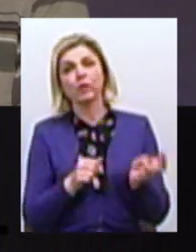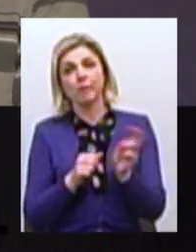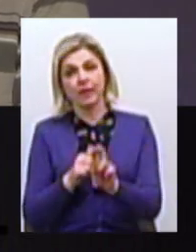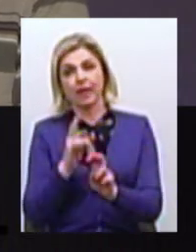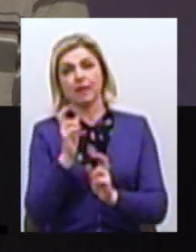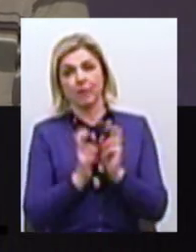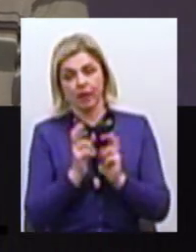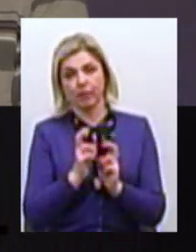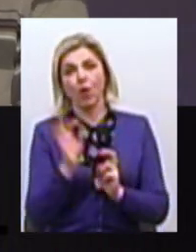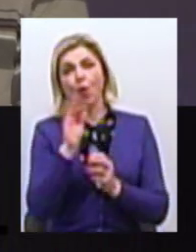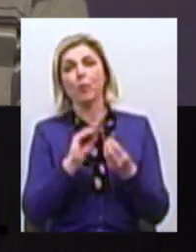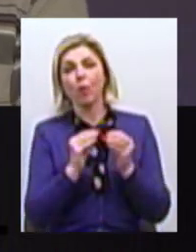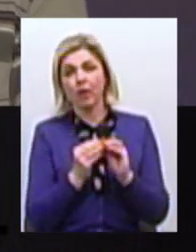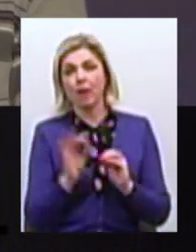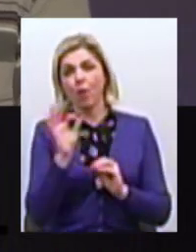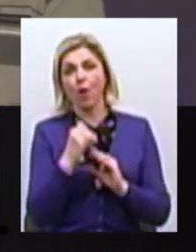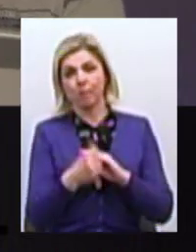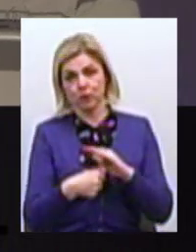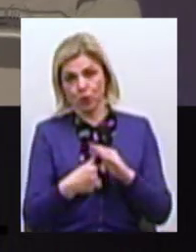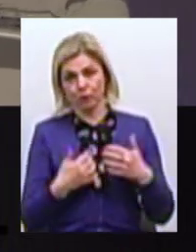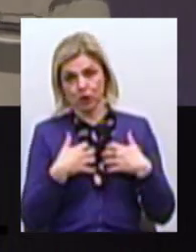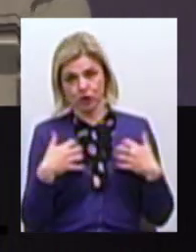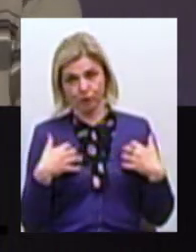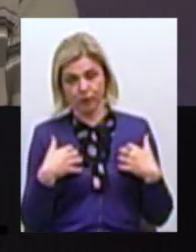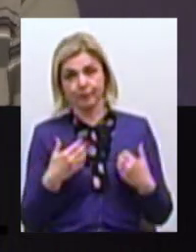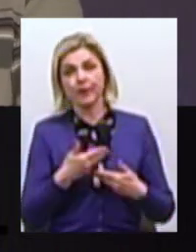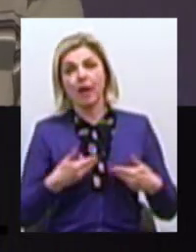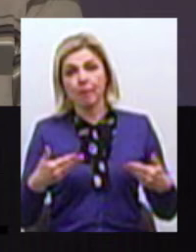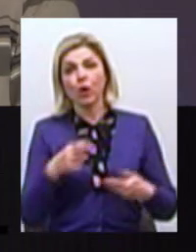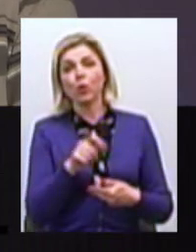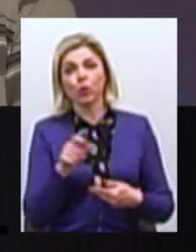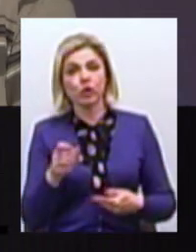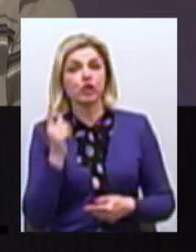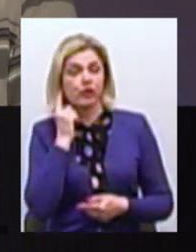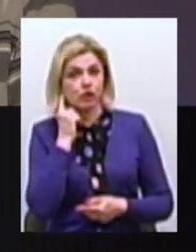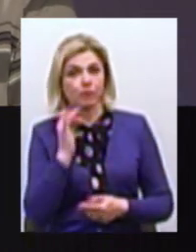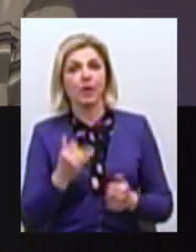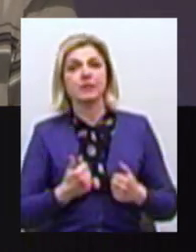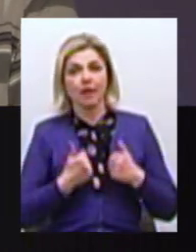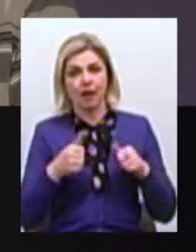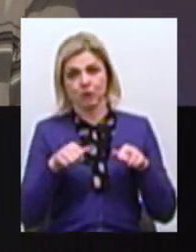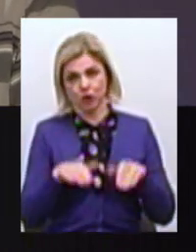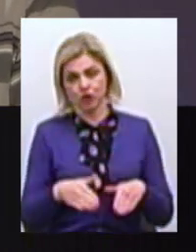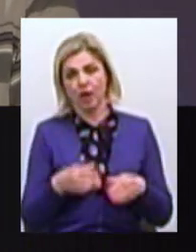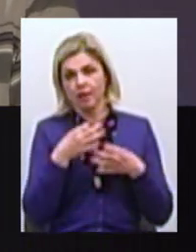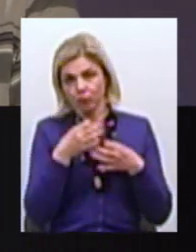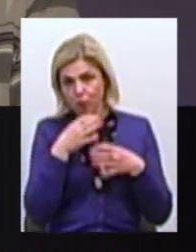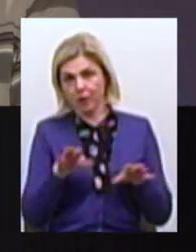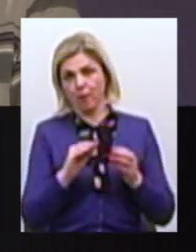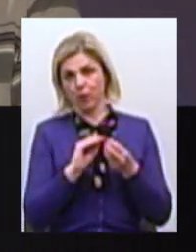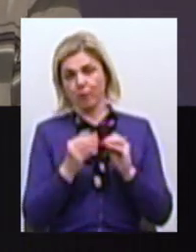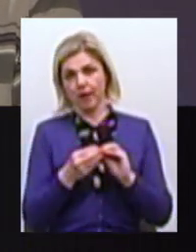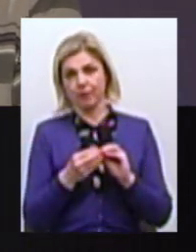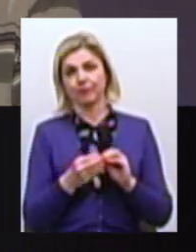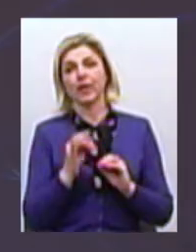касаются бездомных животных. Мы людей слышим, стараемся каким-то образом решать эти проблемы в большинстве случаев. Отметить надо,